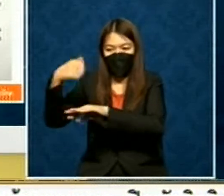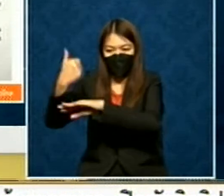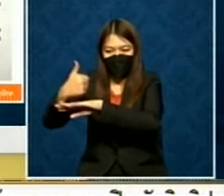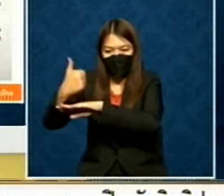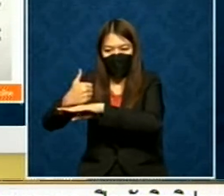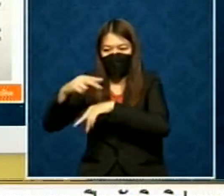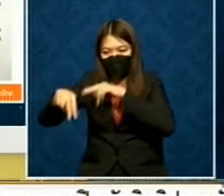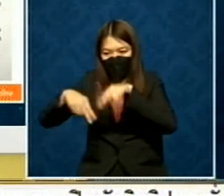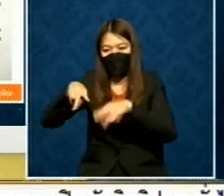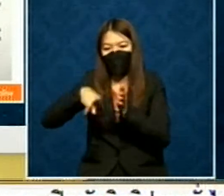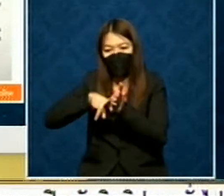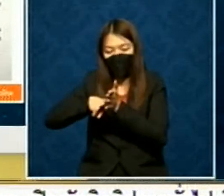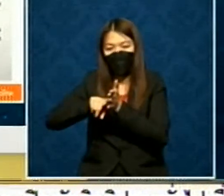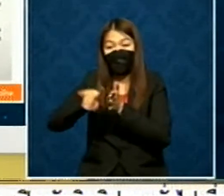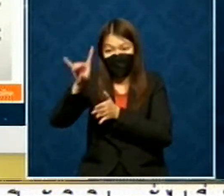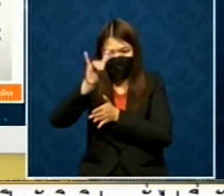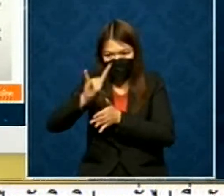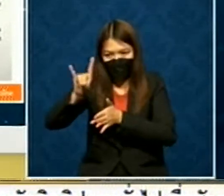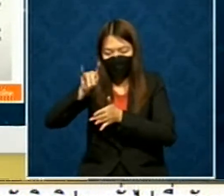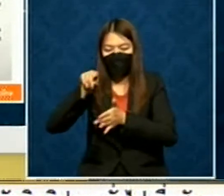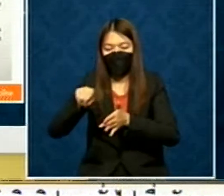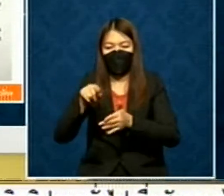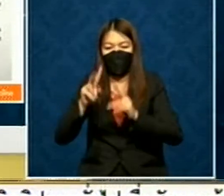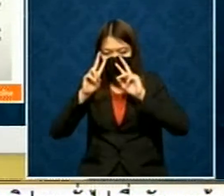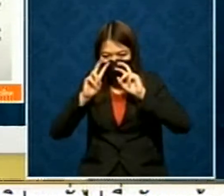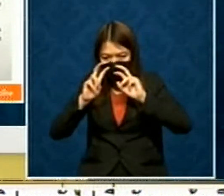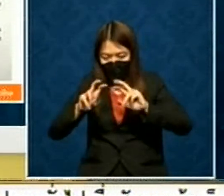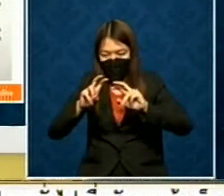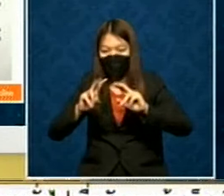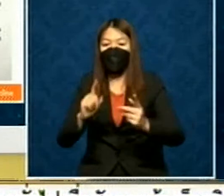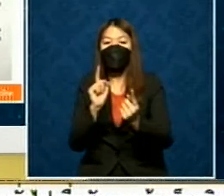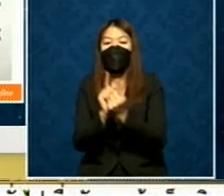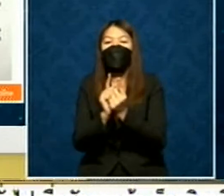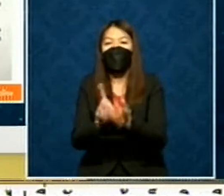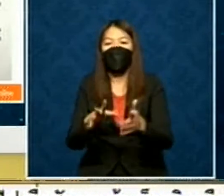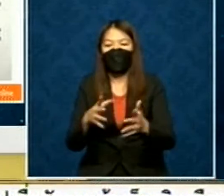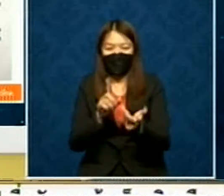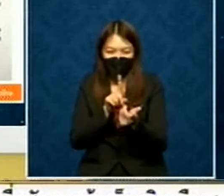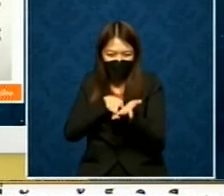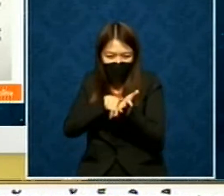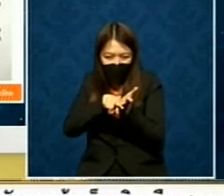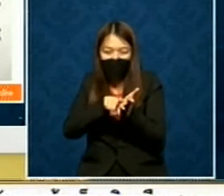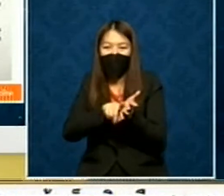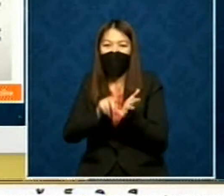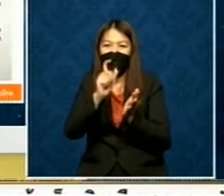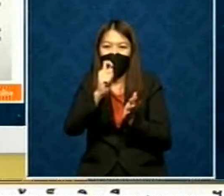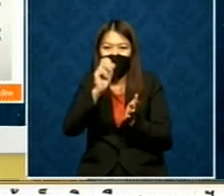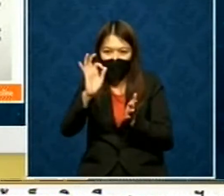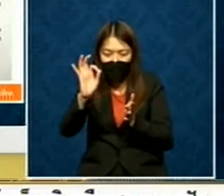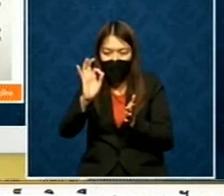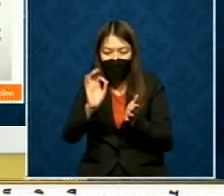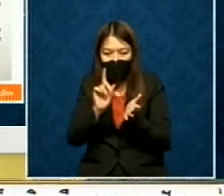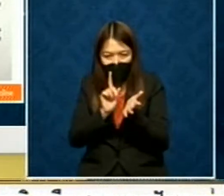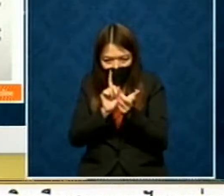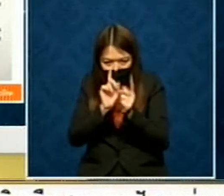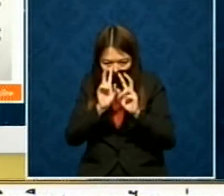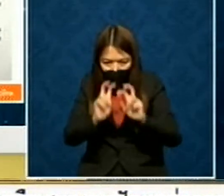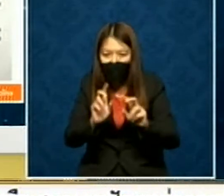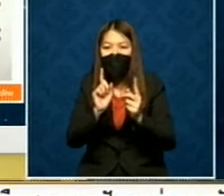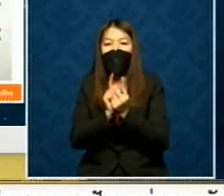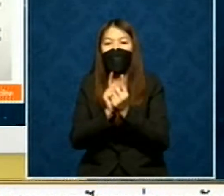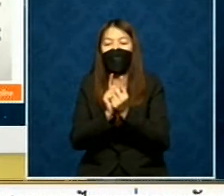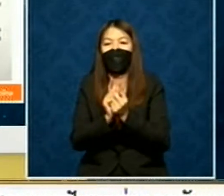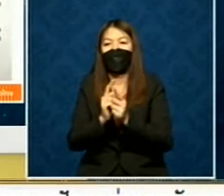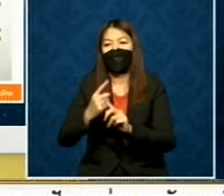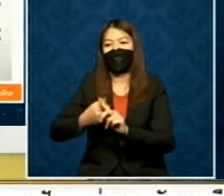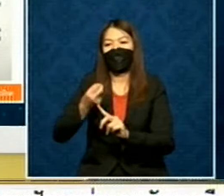ัดโกสัตว่าเราวินิจฉัยแล้ว เจอ ASF ในสุขกรแต่เดือนทัวา รัฐบาลยงบอกวาไม